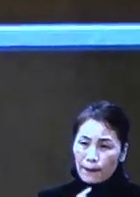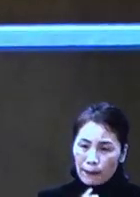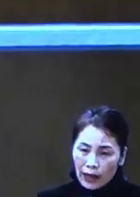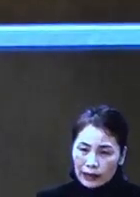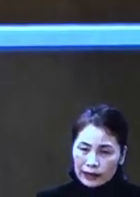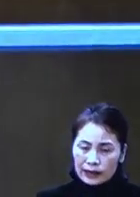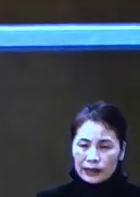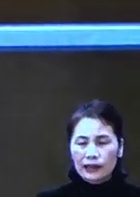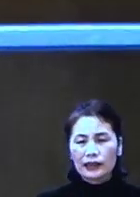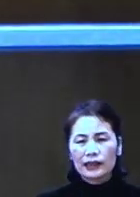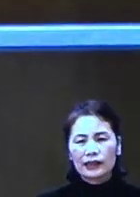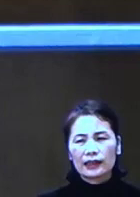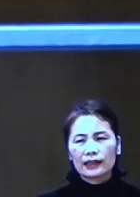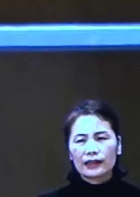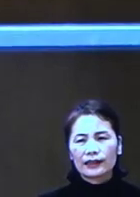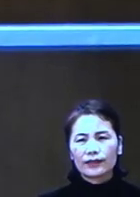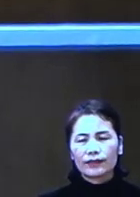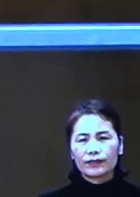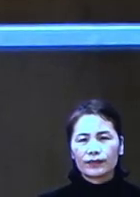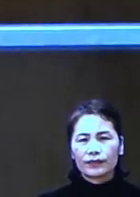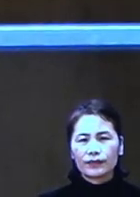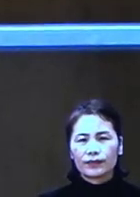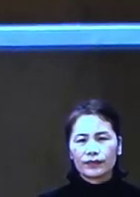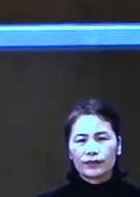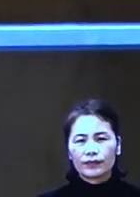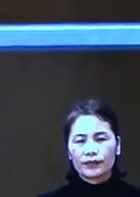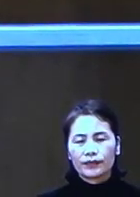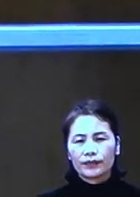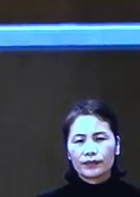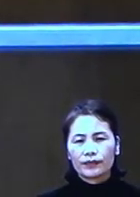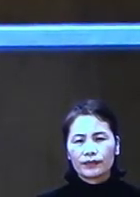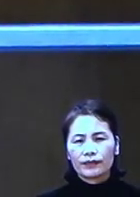시절의 김동연으로 돌아오길 바랍니다.